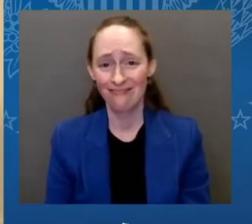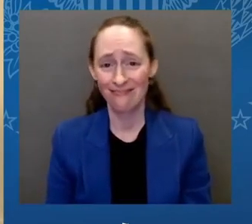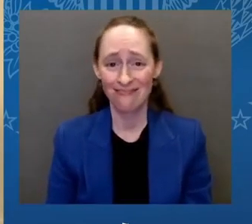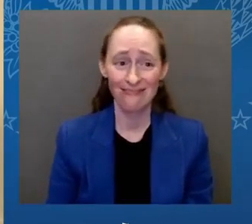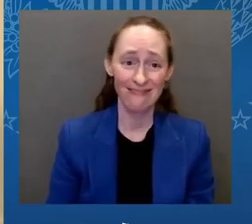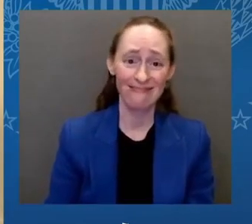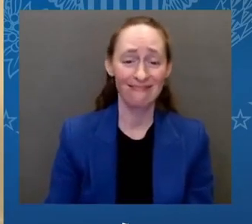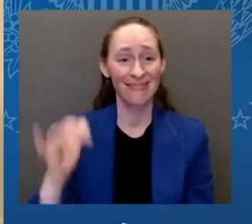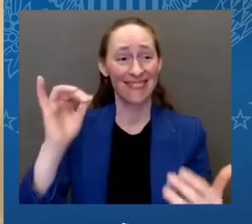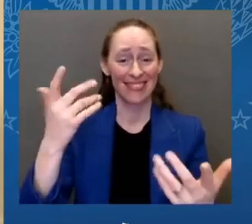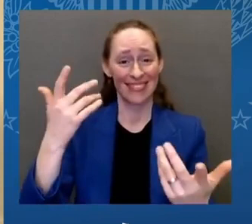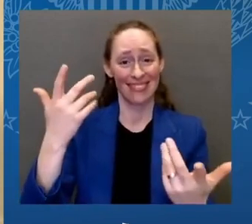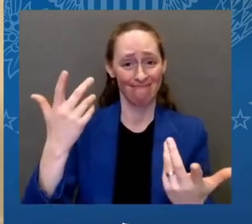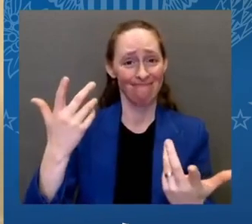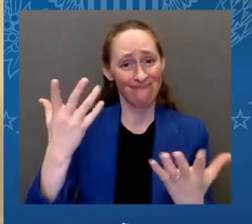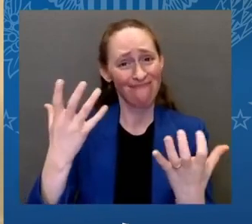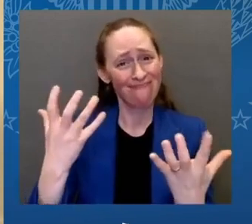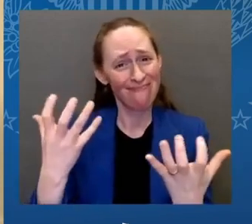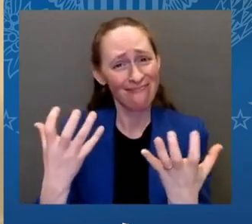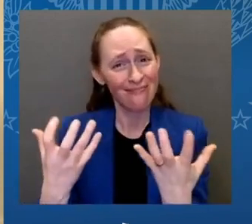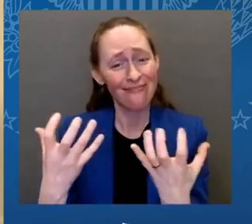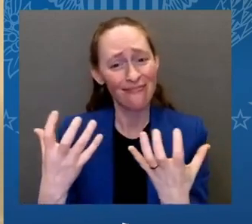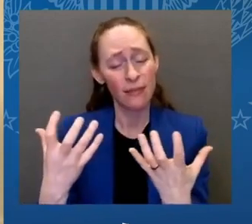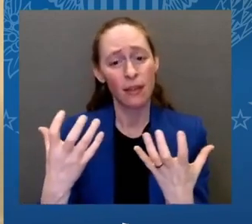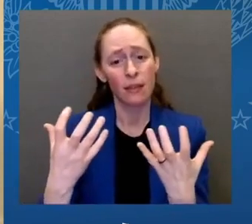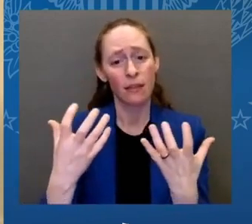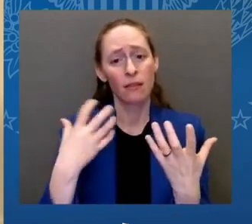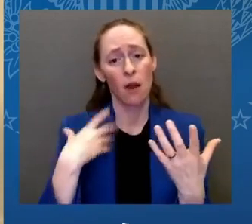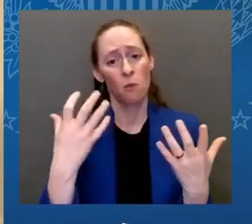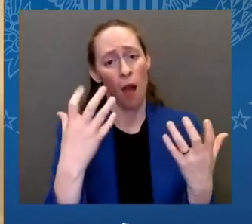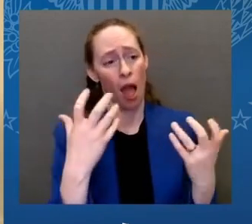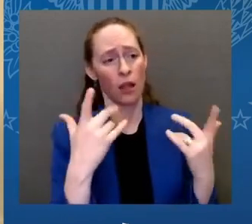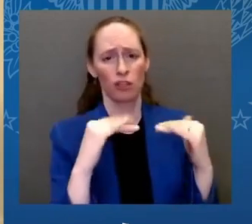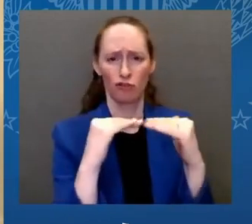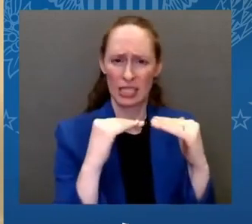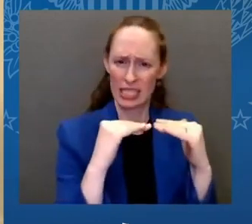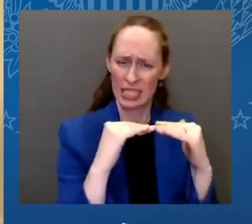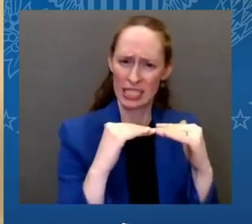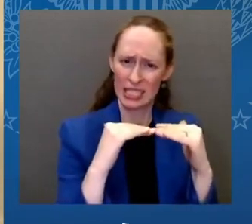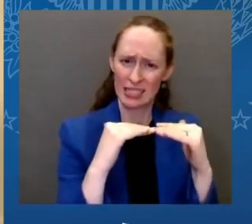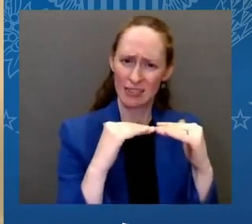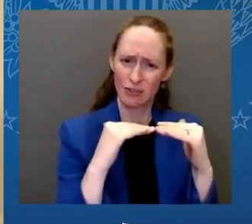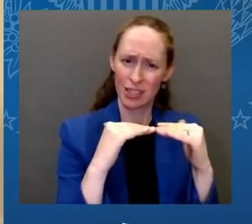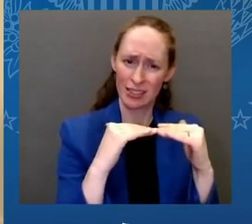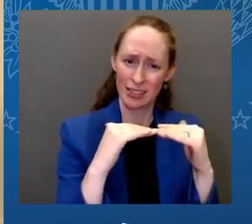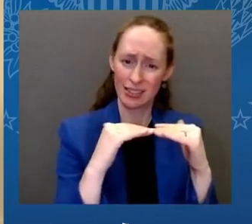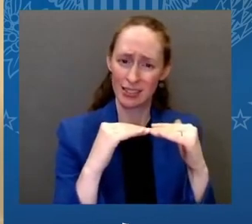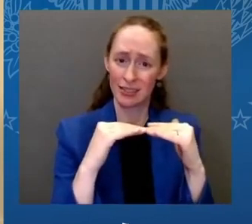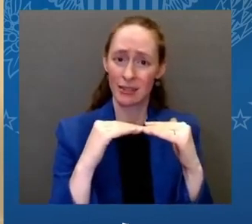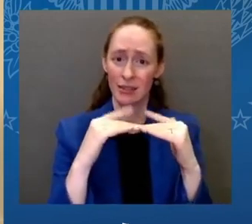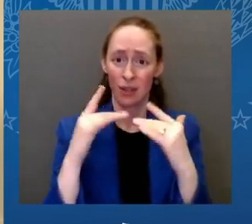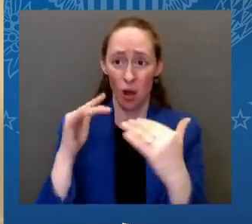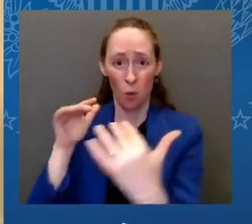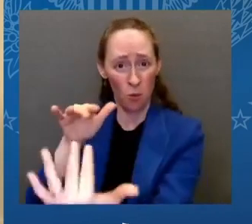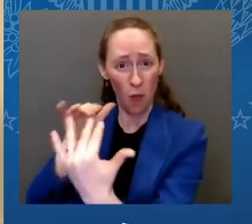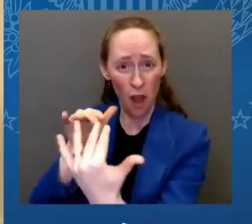Ви знаєте, для нас, для всіх, мир по-різному справедливий. Для мене, як для президента, справедливий мир – це що?